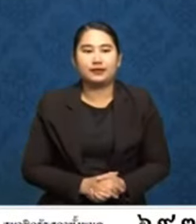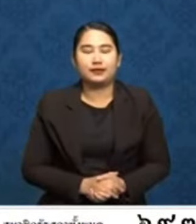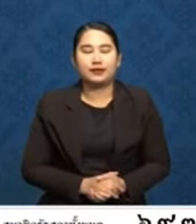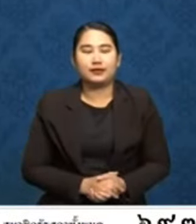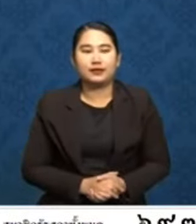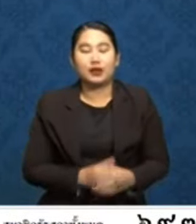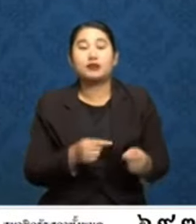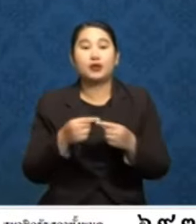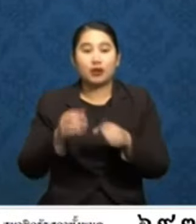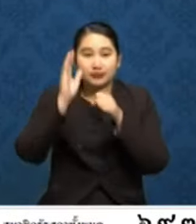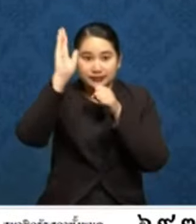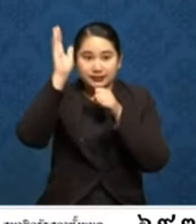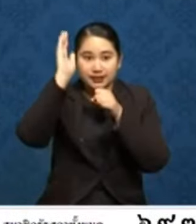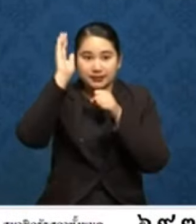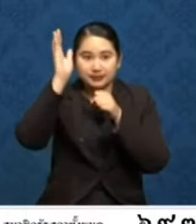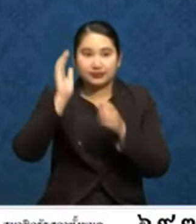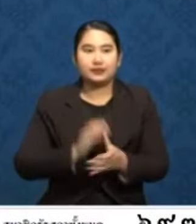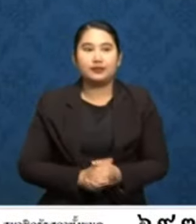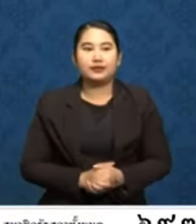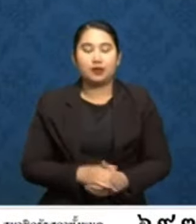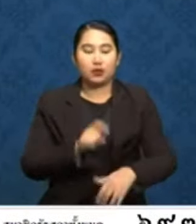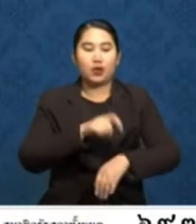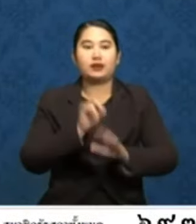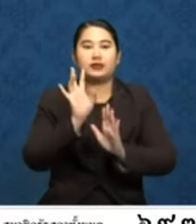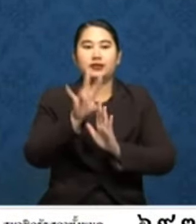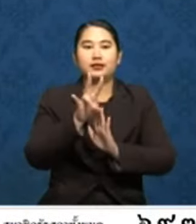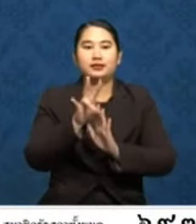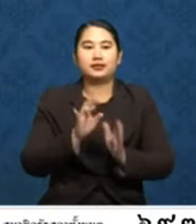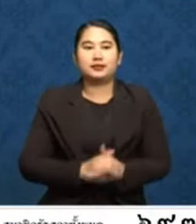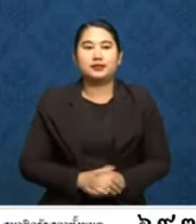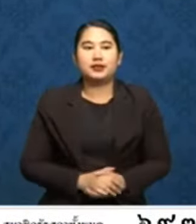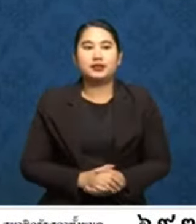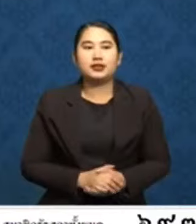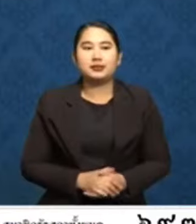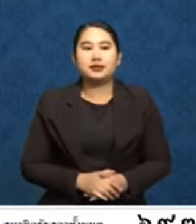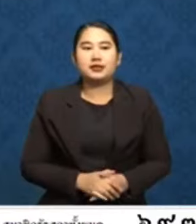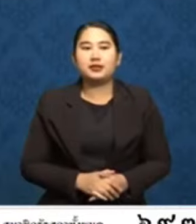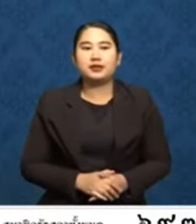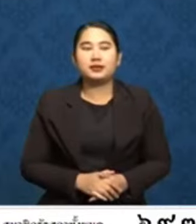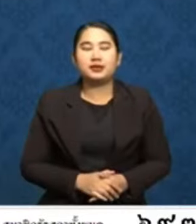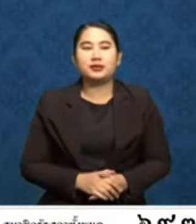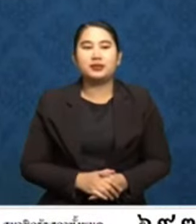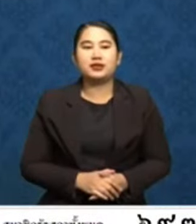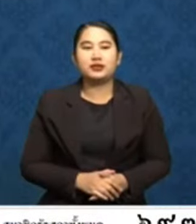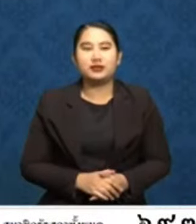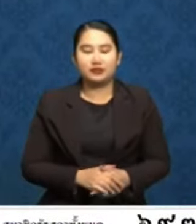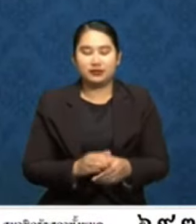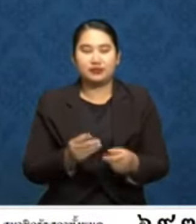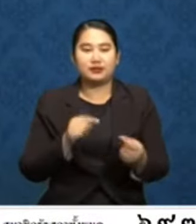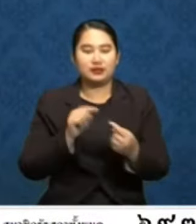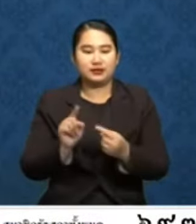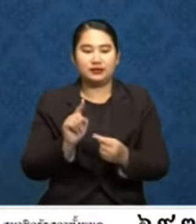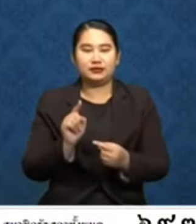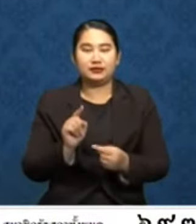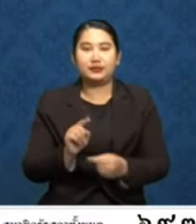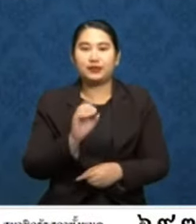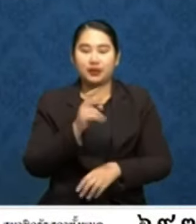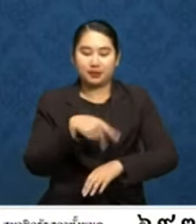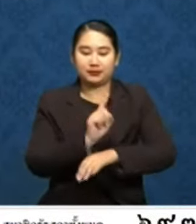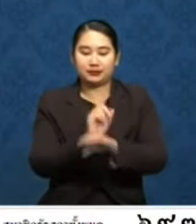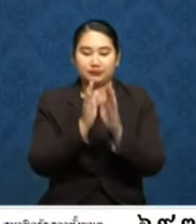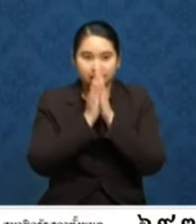คุณชัยชนะเดชเดโชครับขอเวลา 7นาทีครับเชิญครับกราบเรียนท่านประธานสภาที่